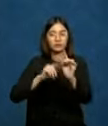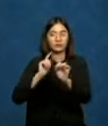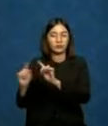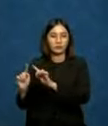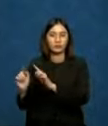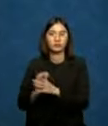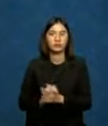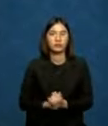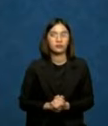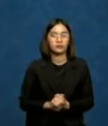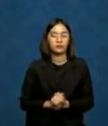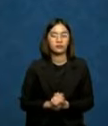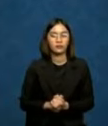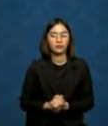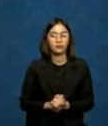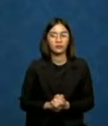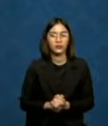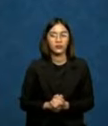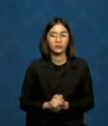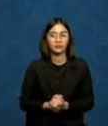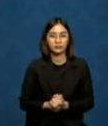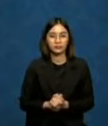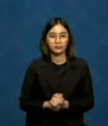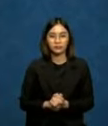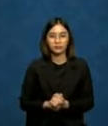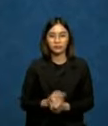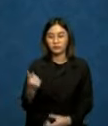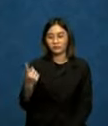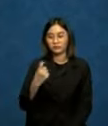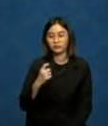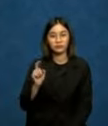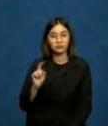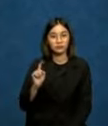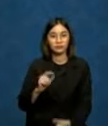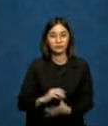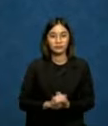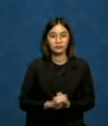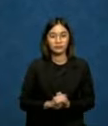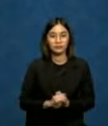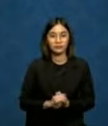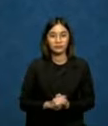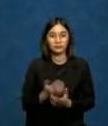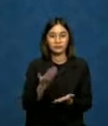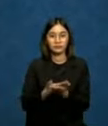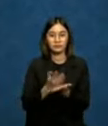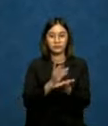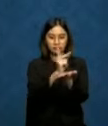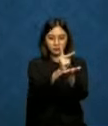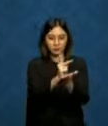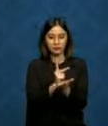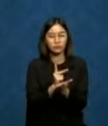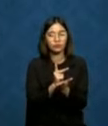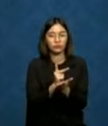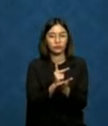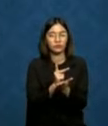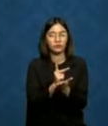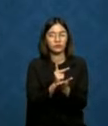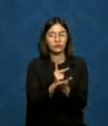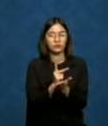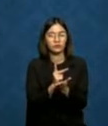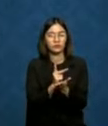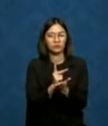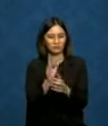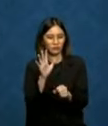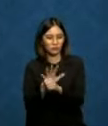นั้นนะคะสำหรับในกรณีที่ท่านถามว่าเอ่อการที่เรากู้ยืมเงินไปเนี่ยมันมีความ